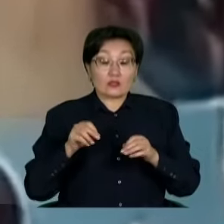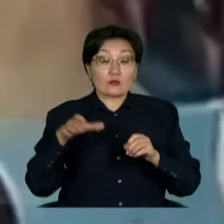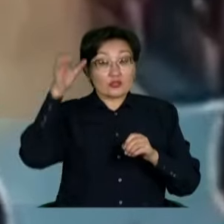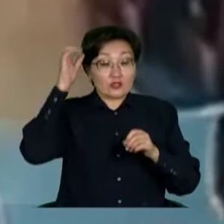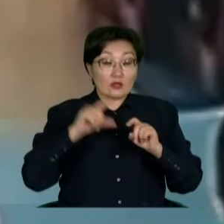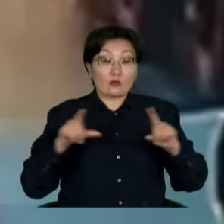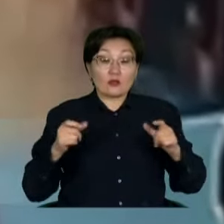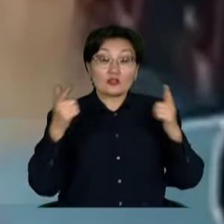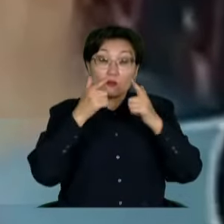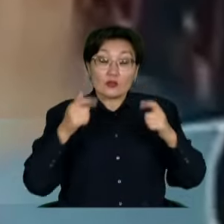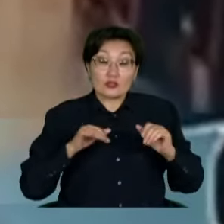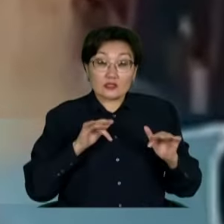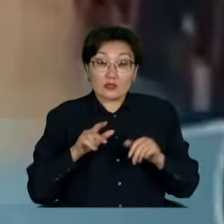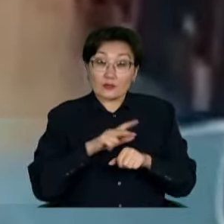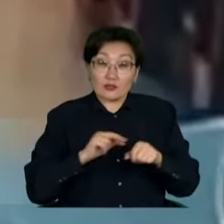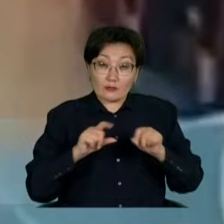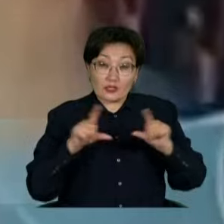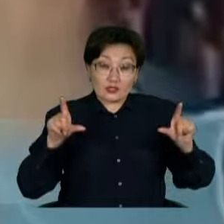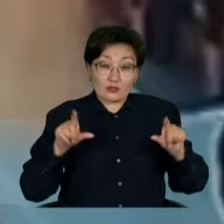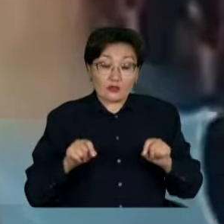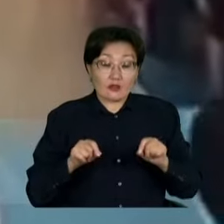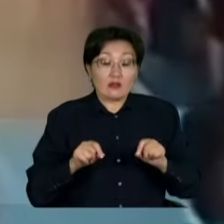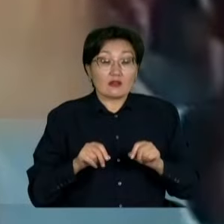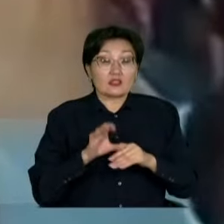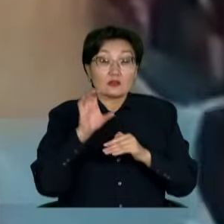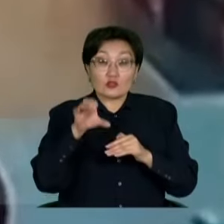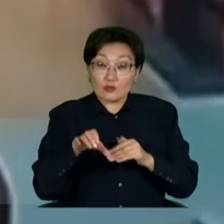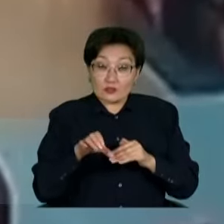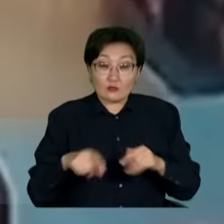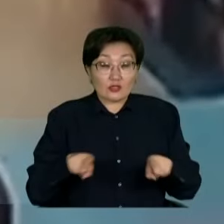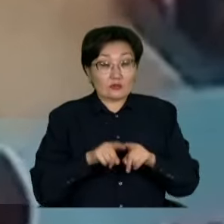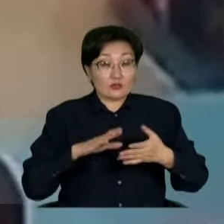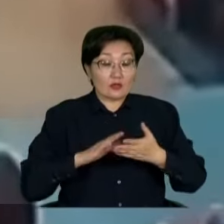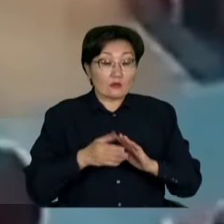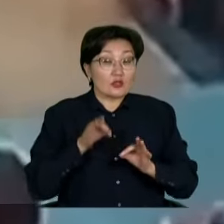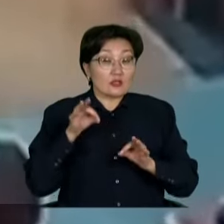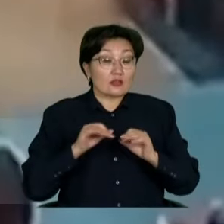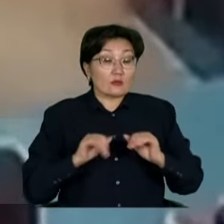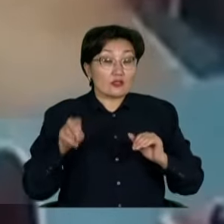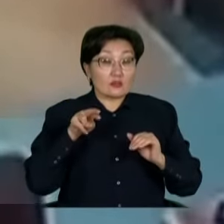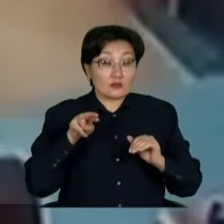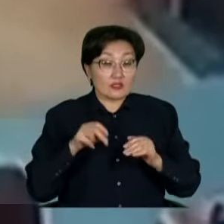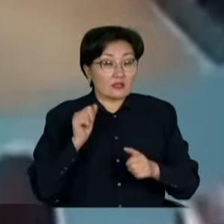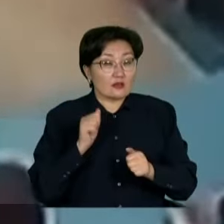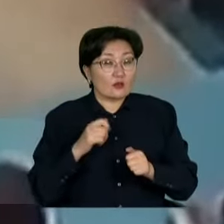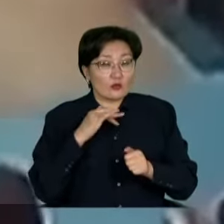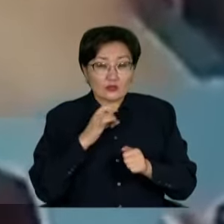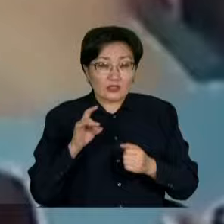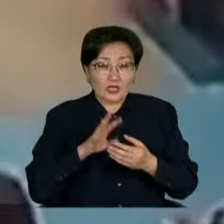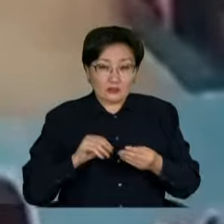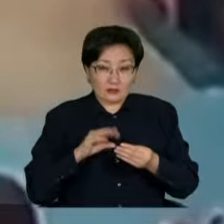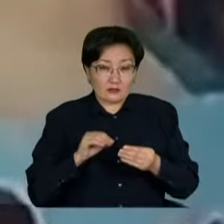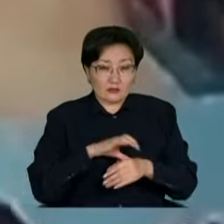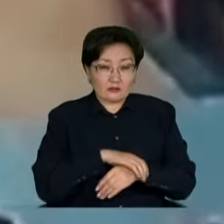басқармасының мәліметінше, іс полиция департаментінің қарауында. Айта кетейін, мұндай жағдай өңірдегі балабақшаларда бірнеше рет қайталанған.